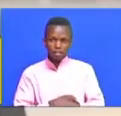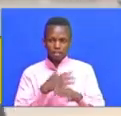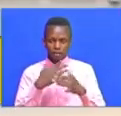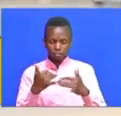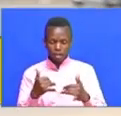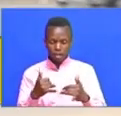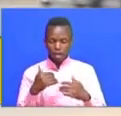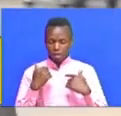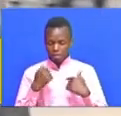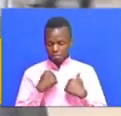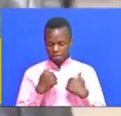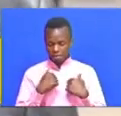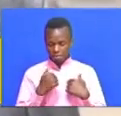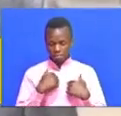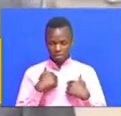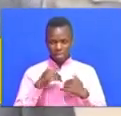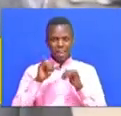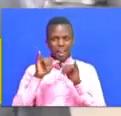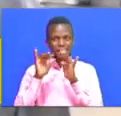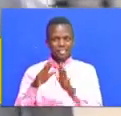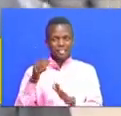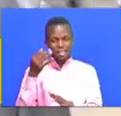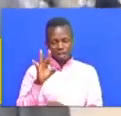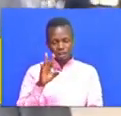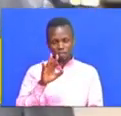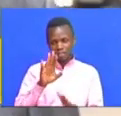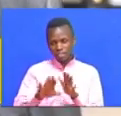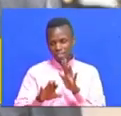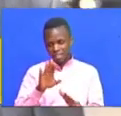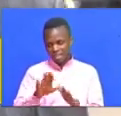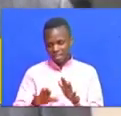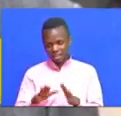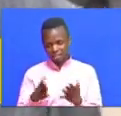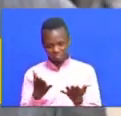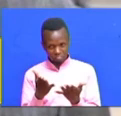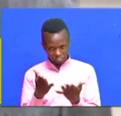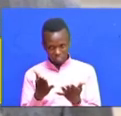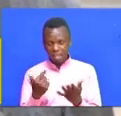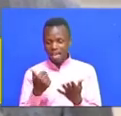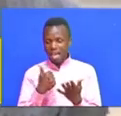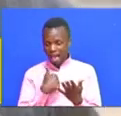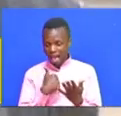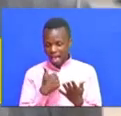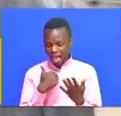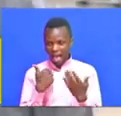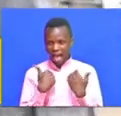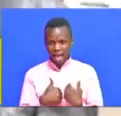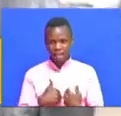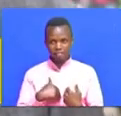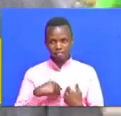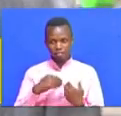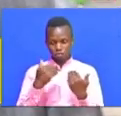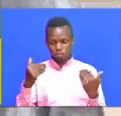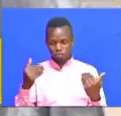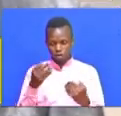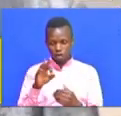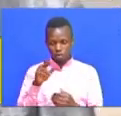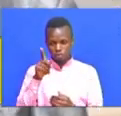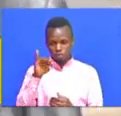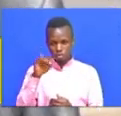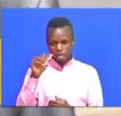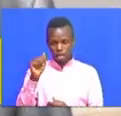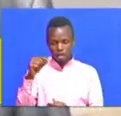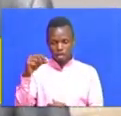Mimi ni mkaazi wa Kirinyaga. Mahali inaitwa Githure. Na niko na mtoto ako Kiamugumo. Ameambiwa